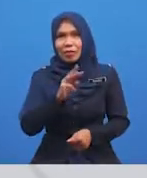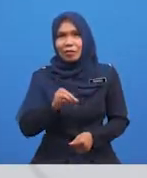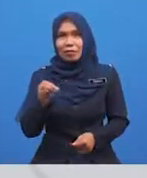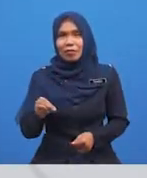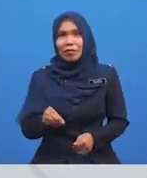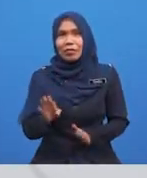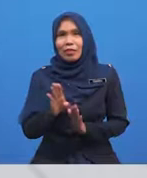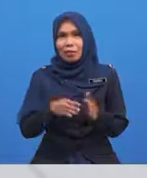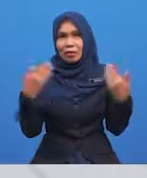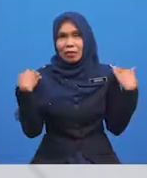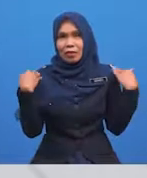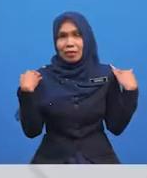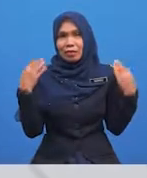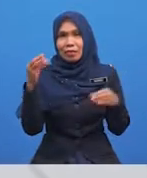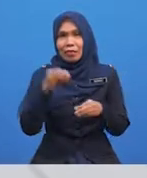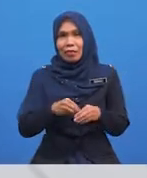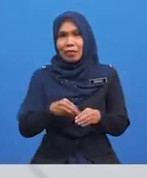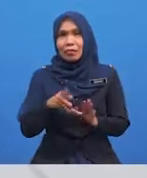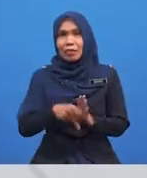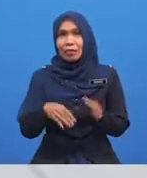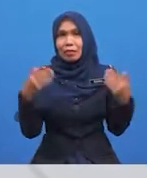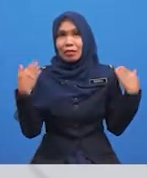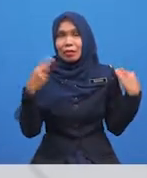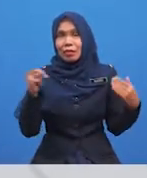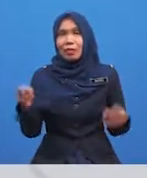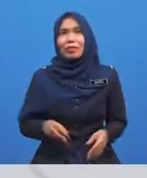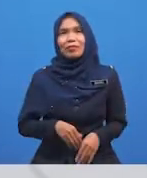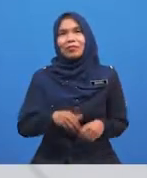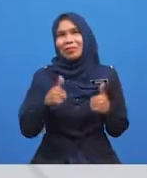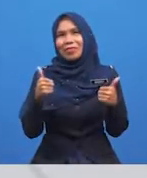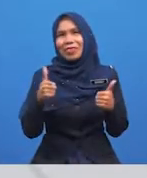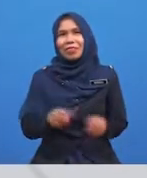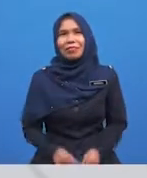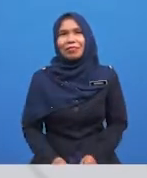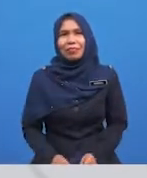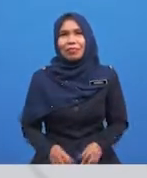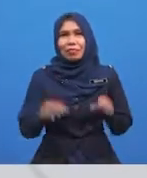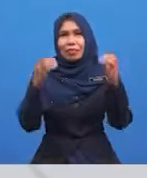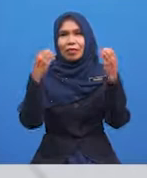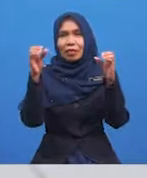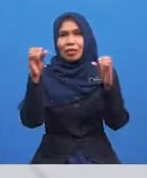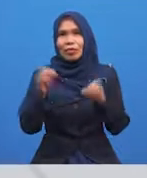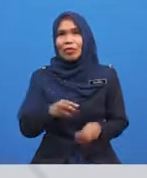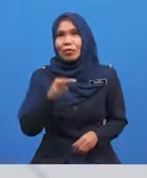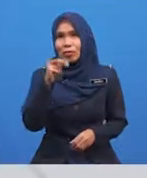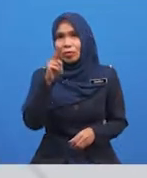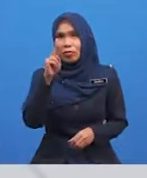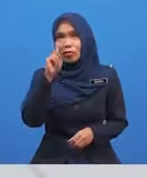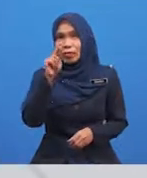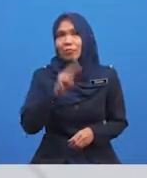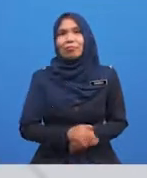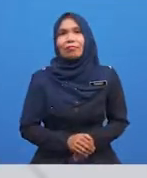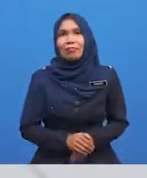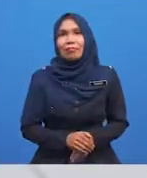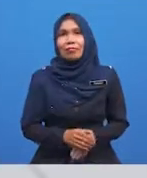keadaan sehat dan ceria. Nama cikgu ialah Cikgu Normas Idayu binti Zali. Cikgu